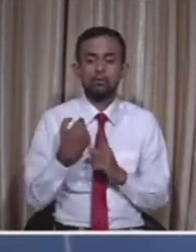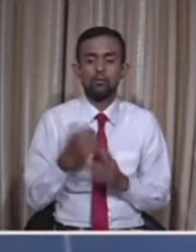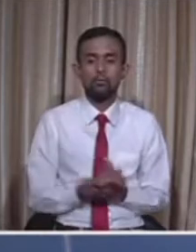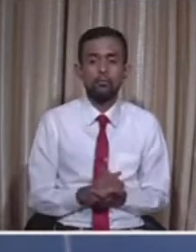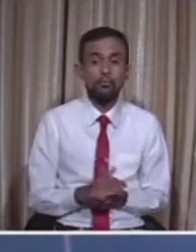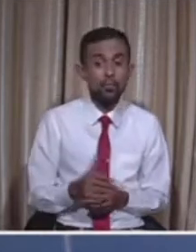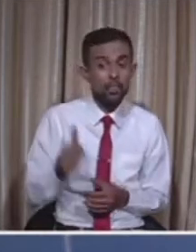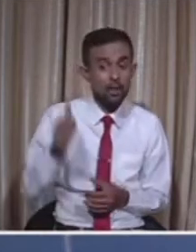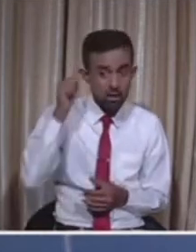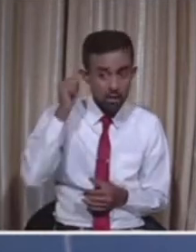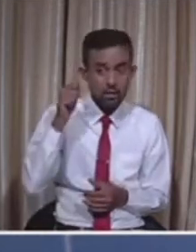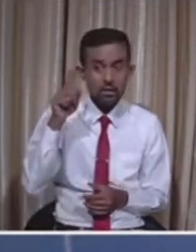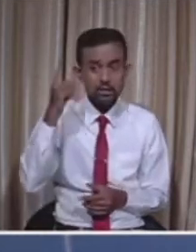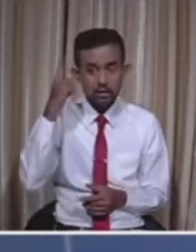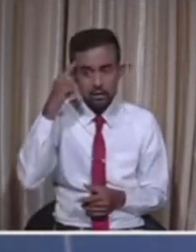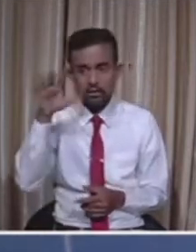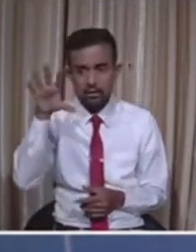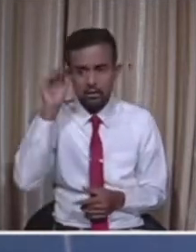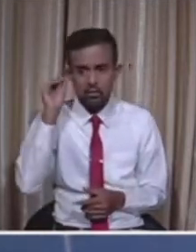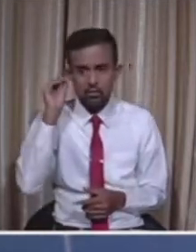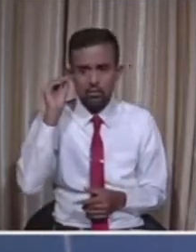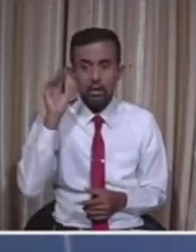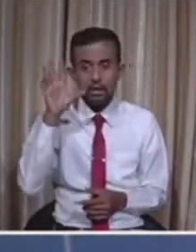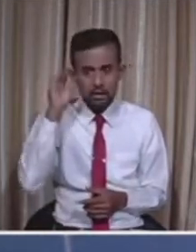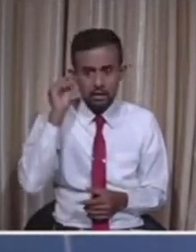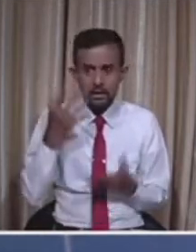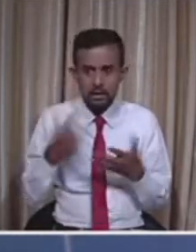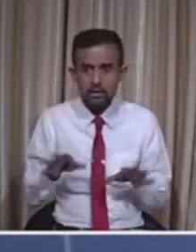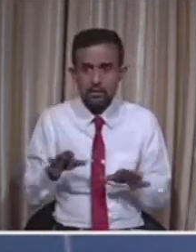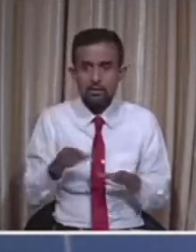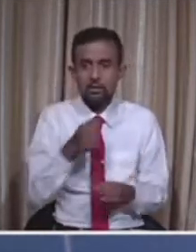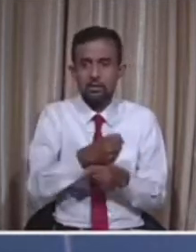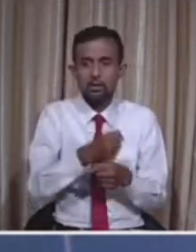එදා ඒ අයට ඒක තේරුණා. මං හිතන්නේ ඒක තේරිච්ච නිසා වෙන්නේ නැති දැන්